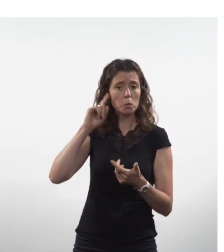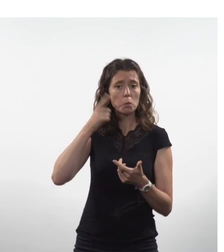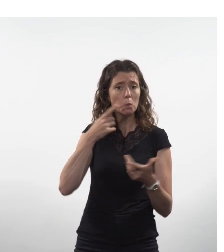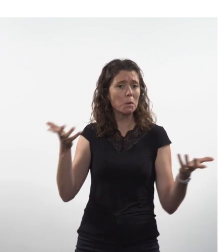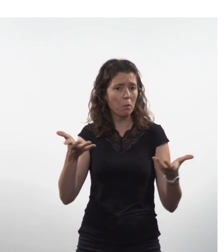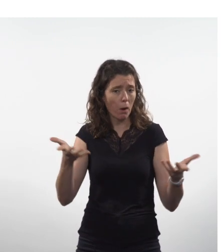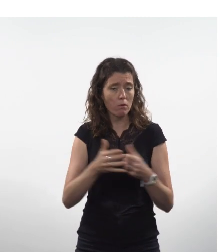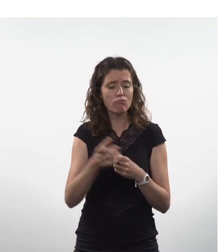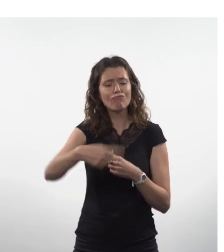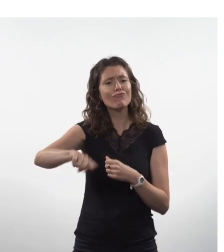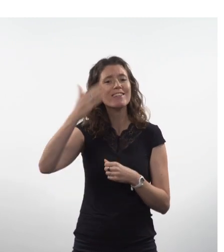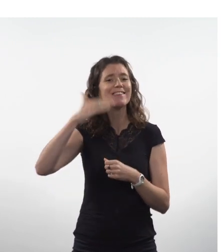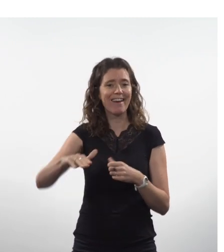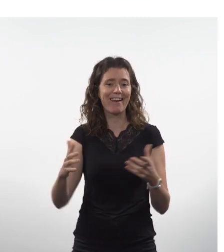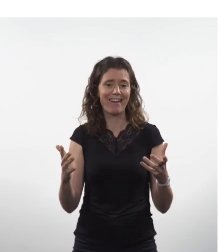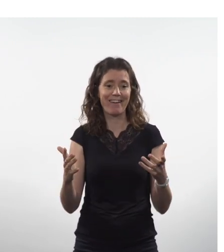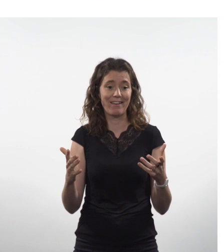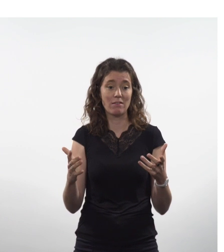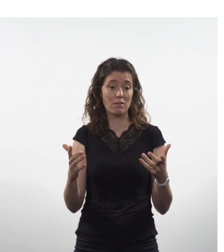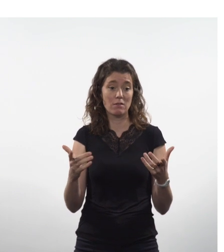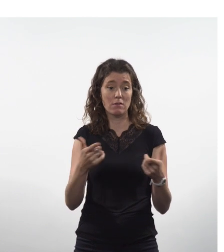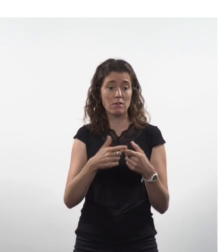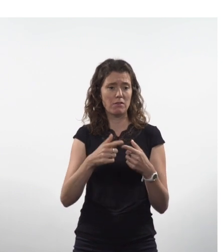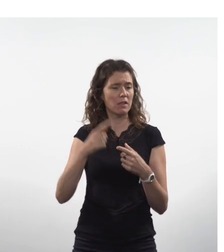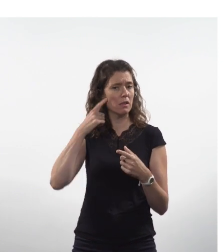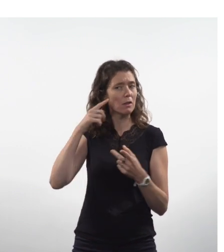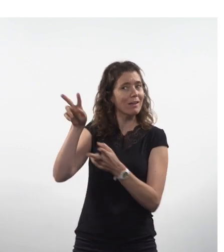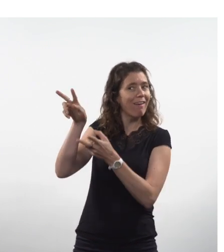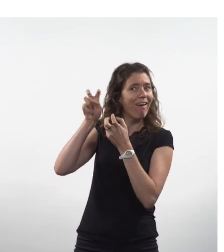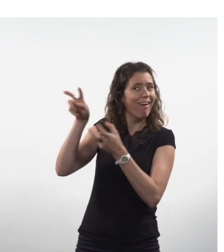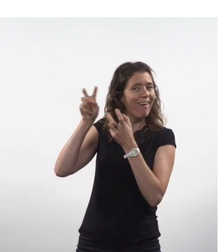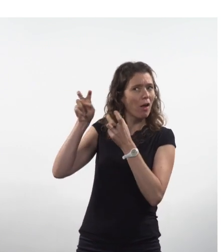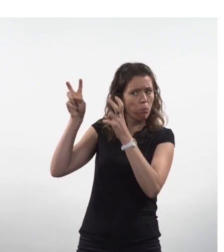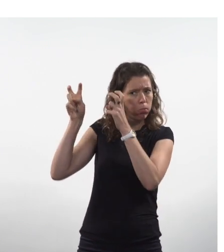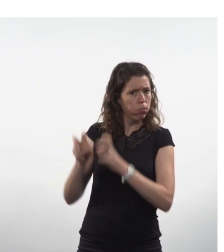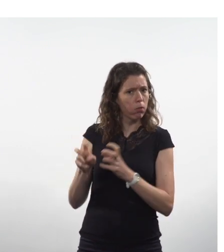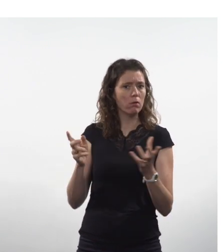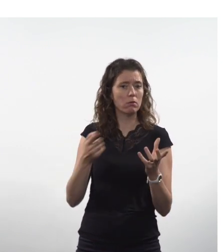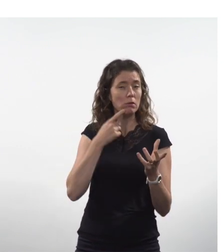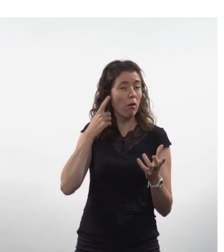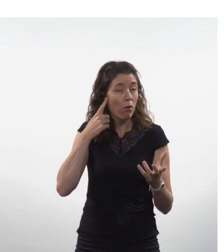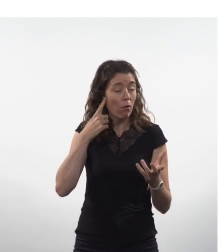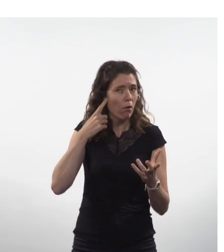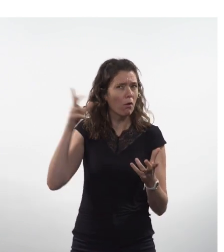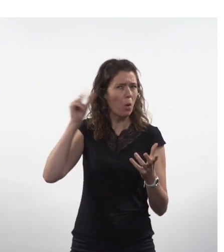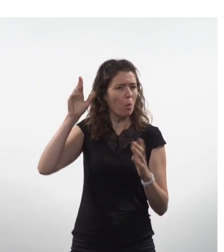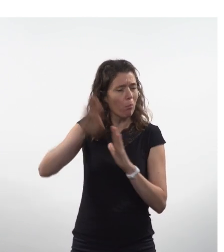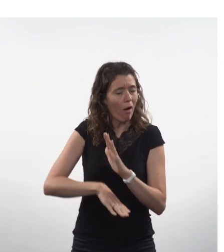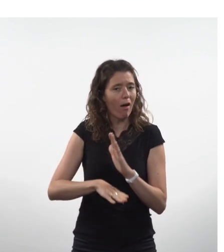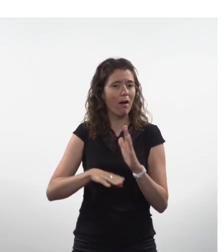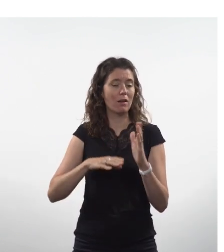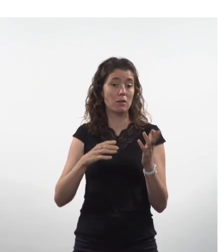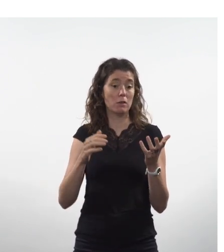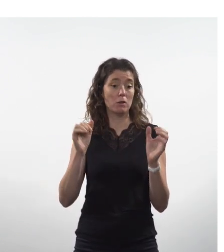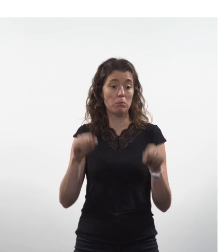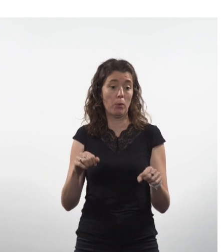surdité, comme vous le savez, c'est vraiment la diminution de la capacité à percevoir les sons, c'est-à-dire vous entendez moins bien. Et ça peut